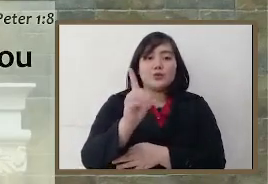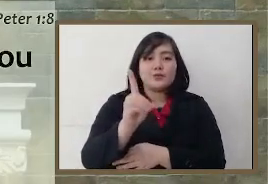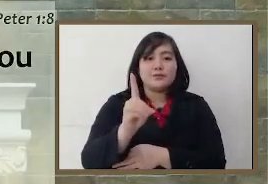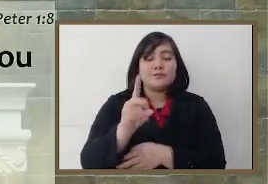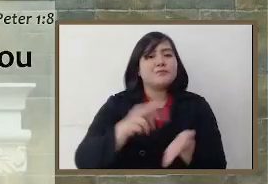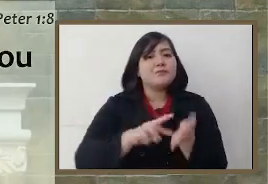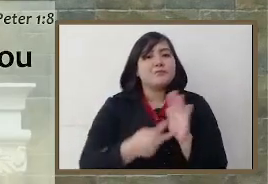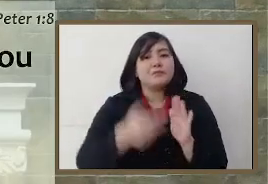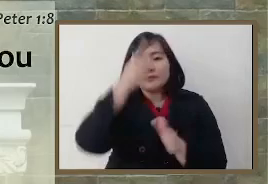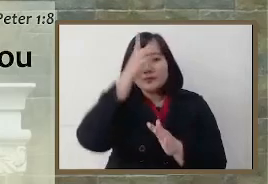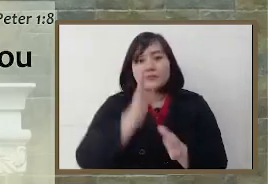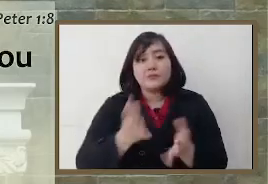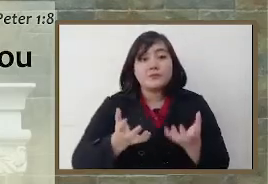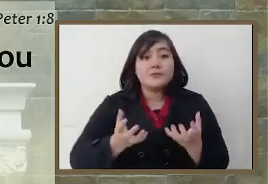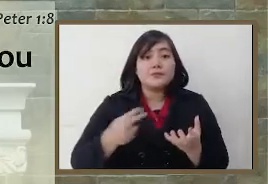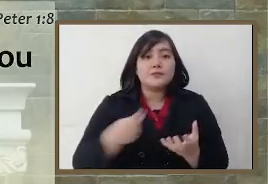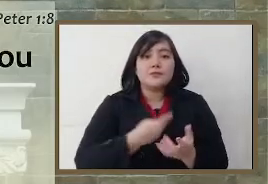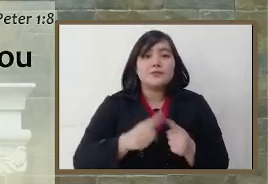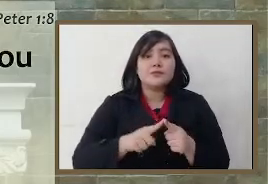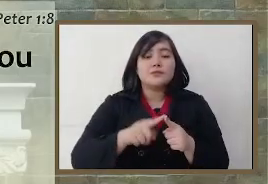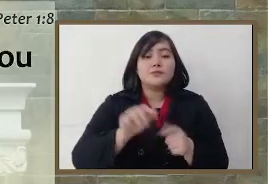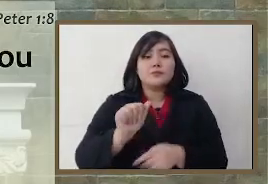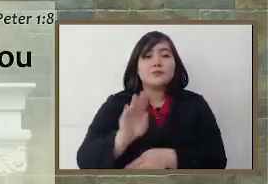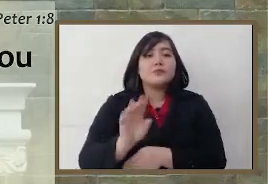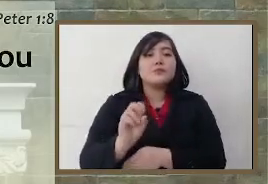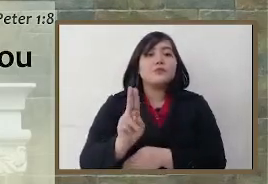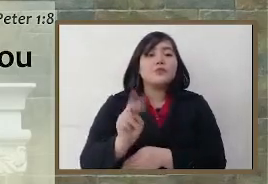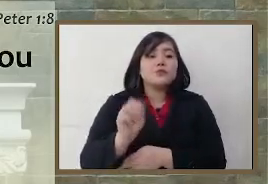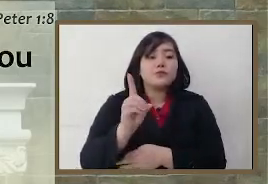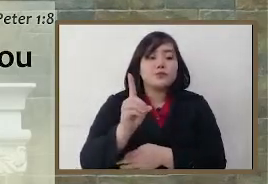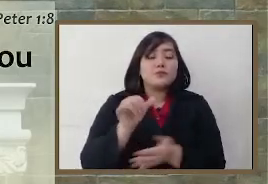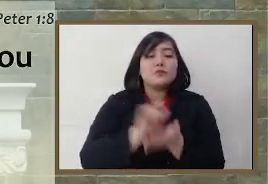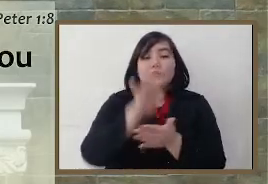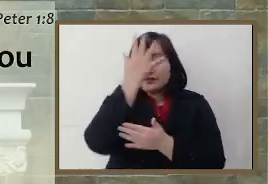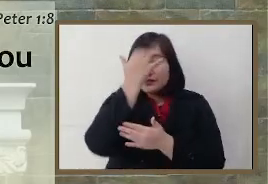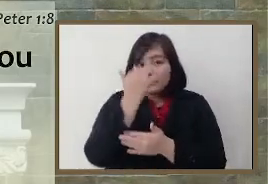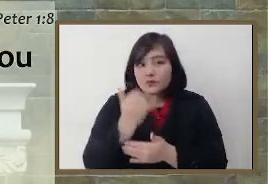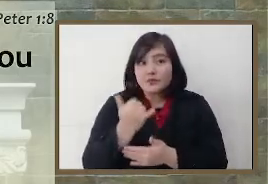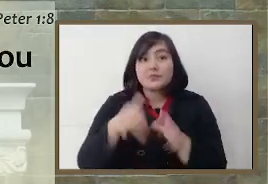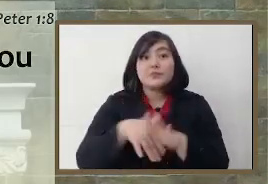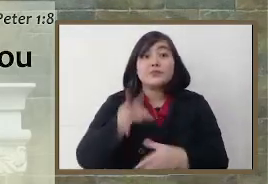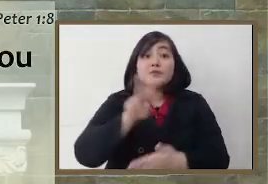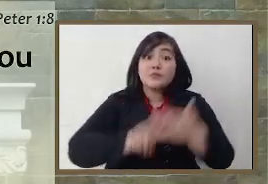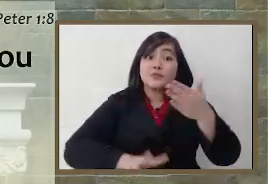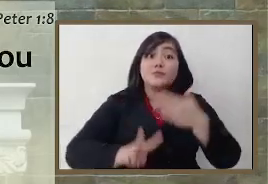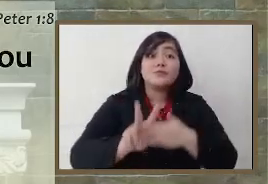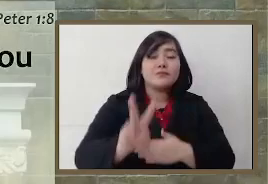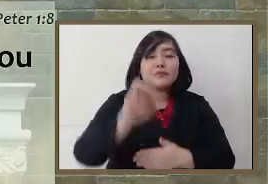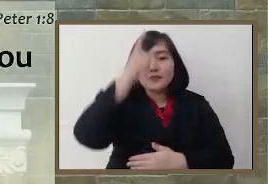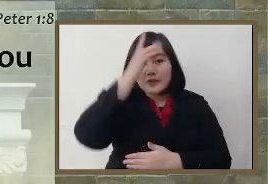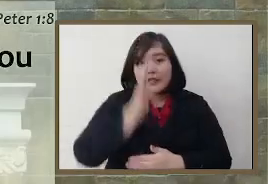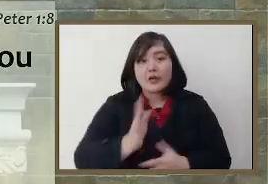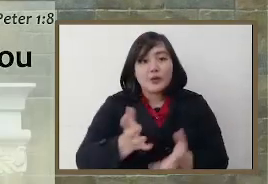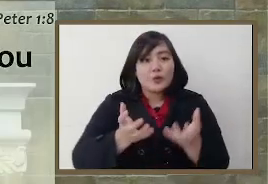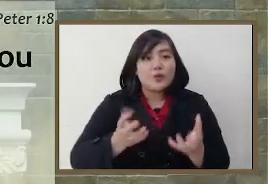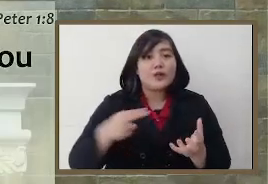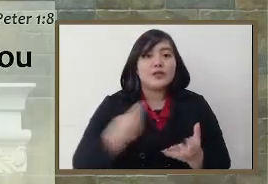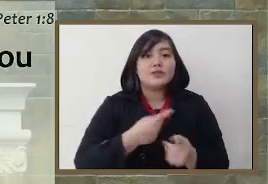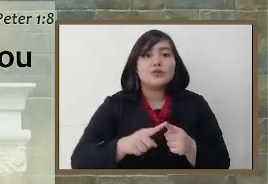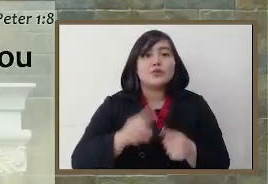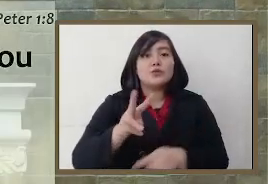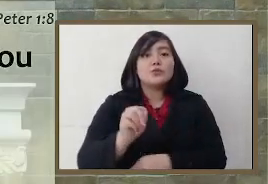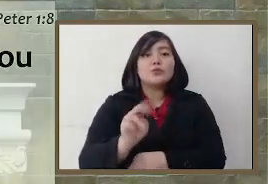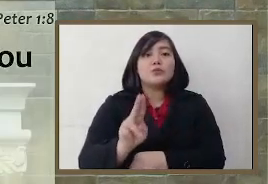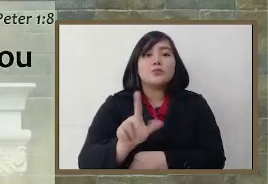Okay? That's why in verse number 2, God wants us to multiply. To multiply.